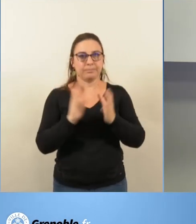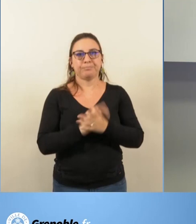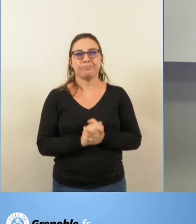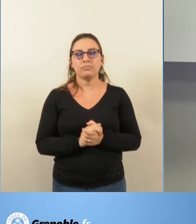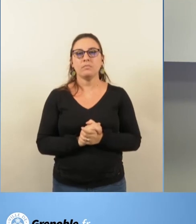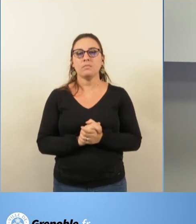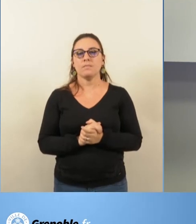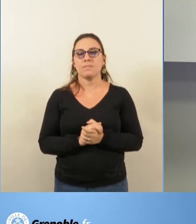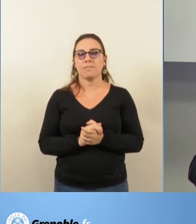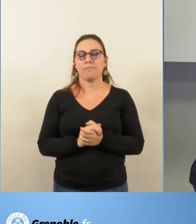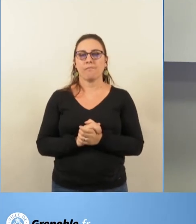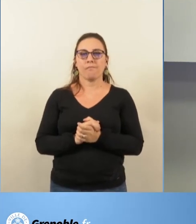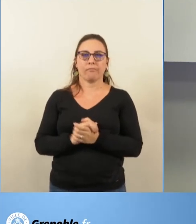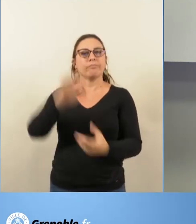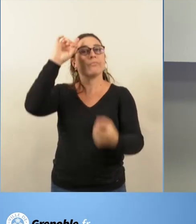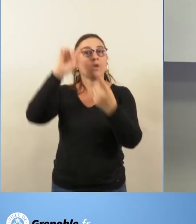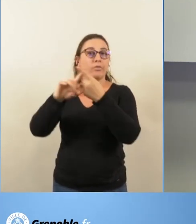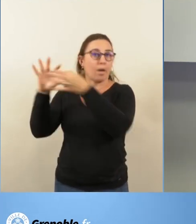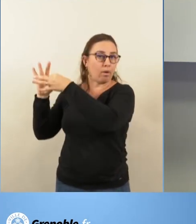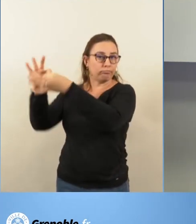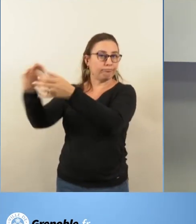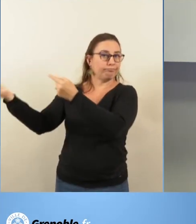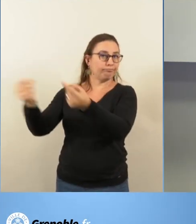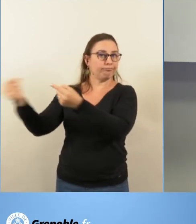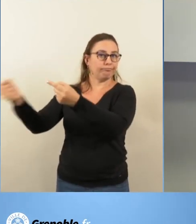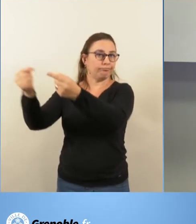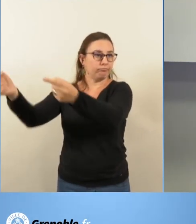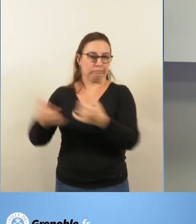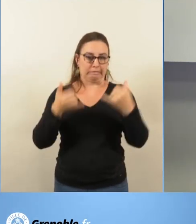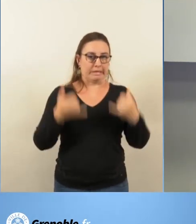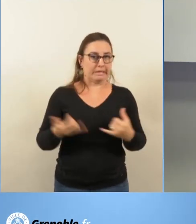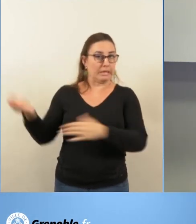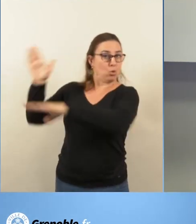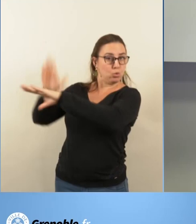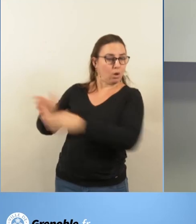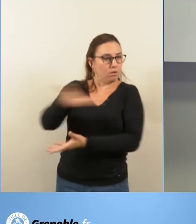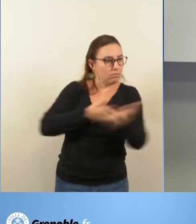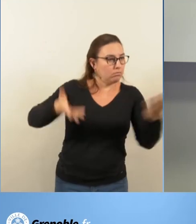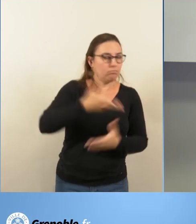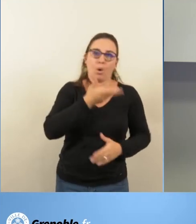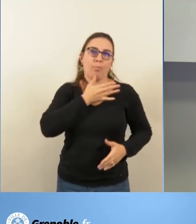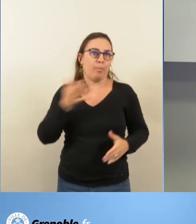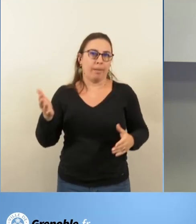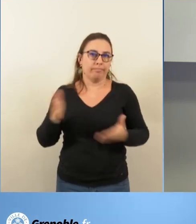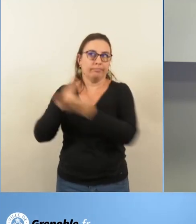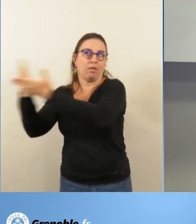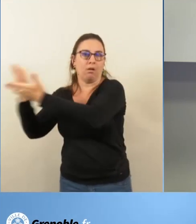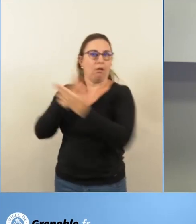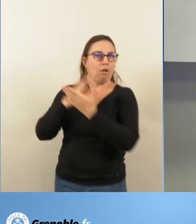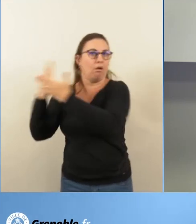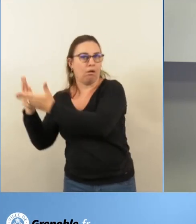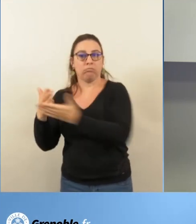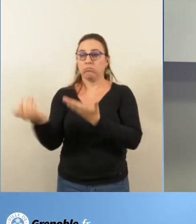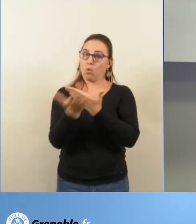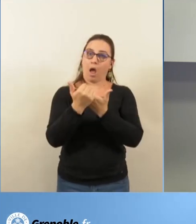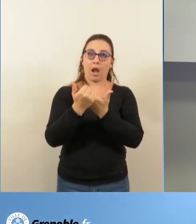métropolitain pour reprendre cette discussion nous ne pouvons pas avoir ici des discussions qui soient comme ça sur la base d'un simple